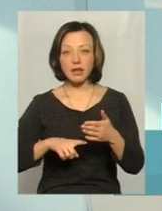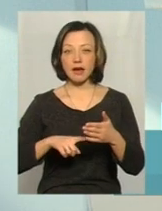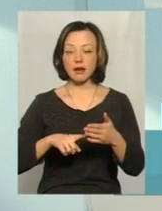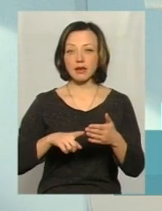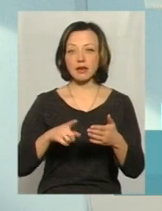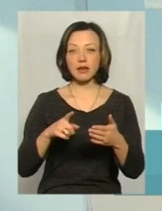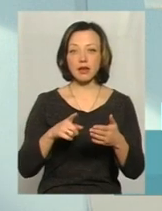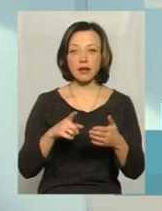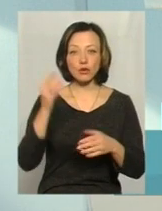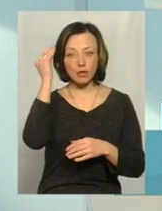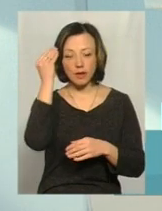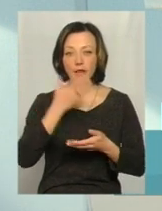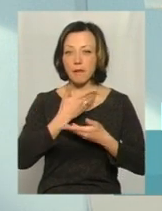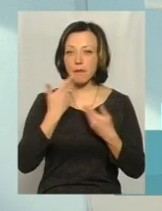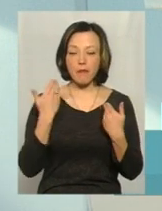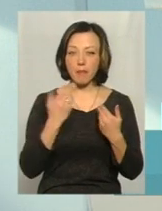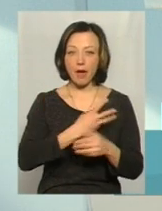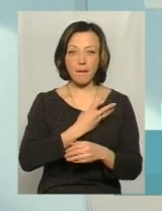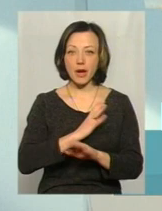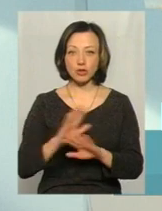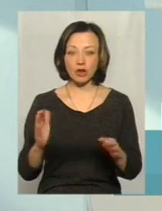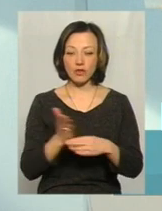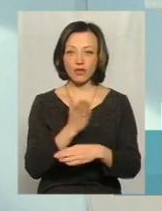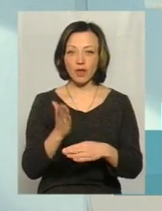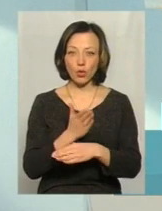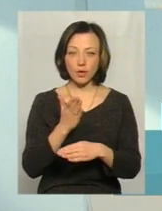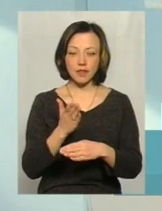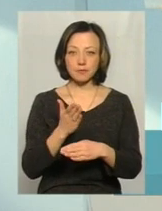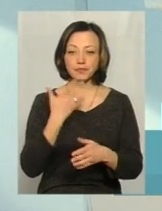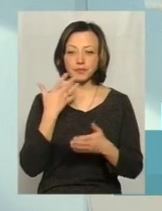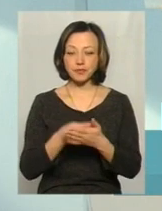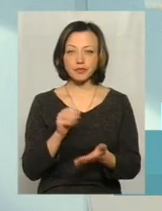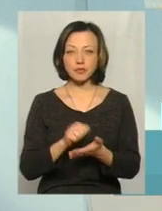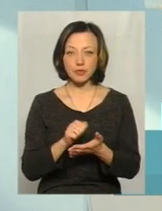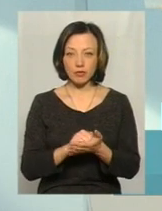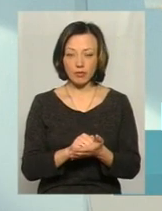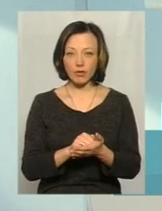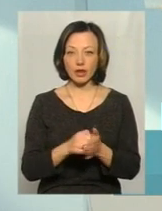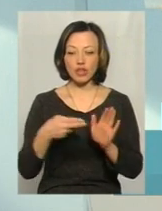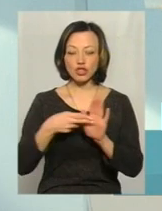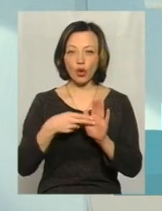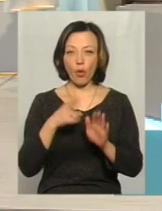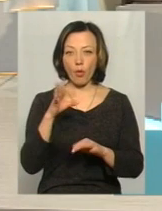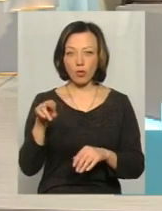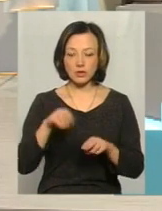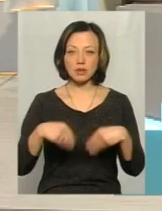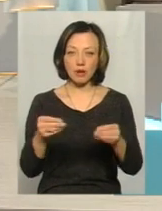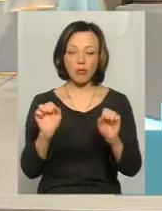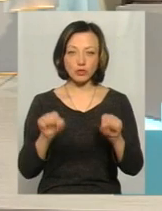переконань не бажають виготовити свої документи із штрих-кодом. Ми також